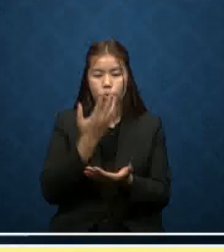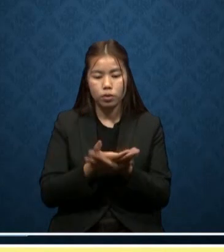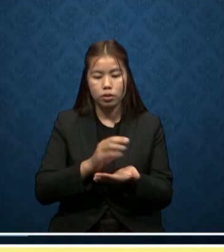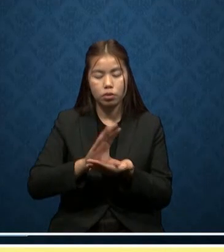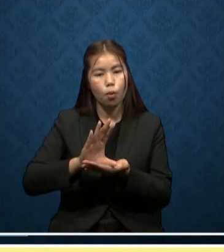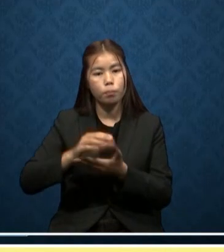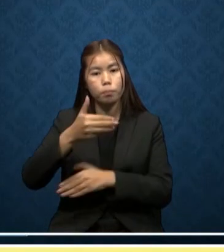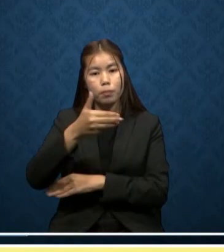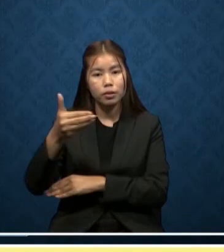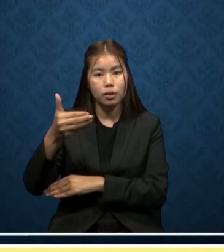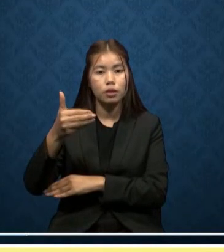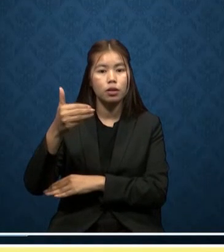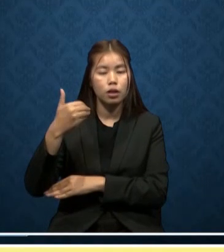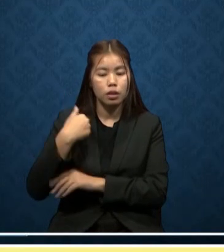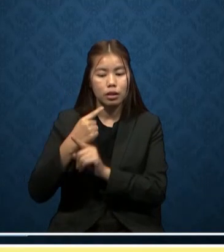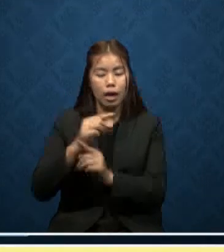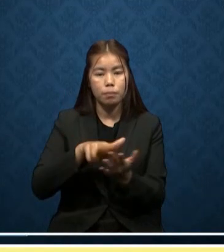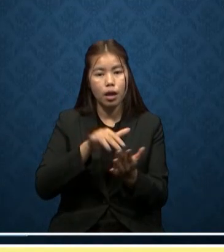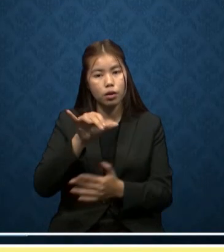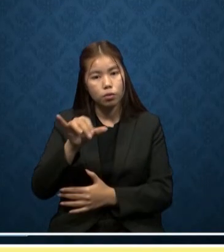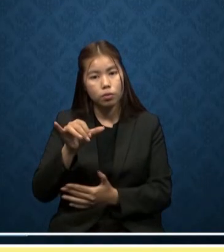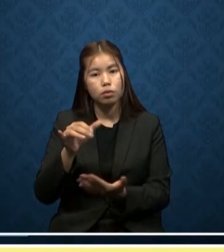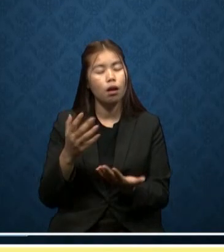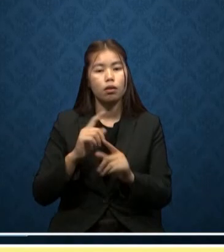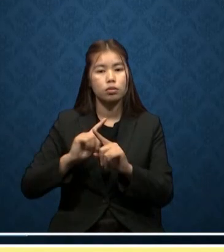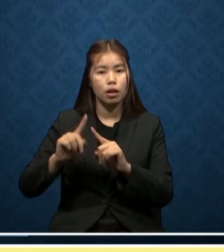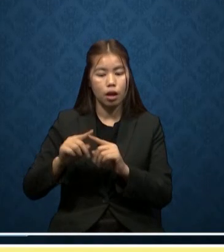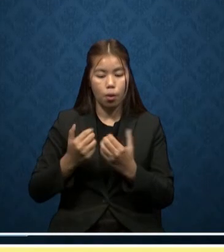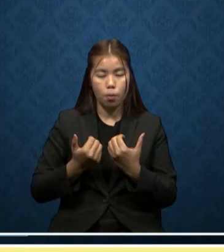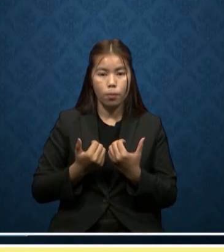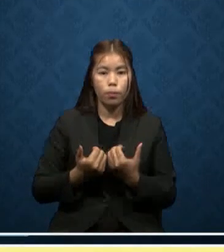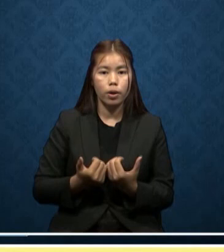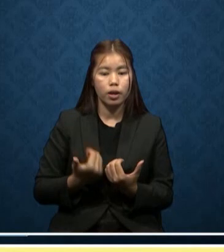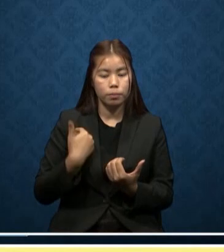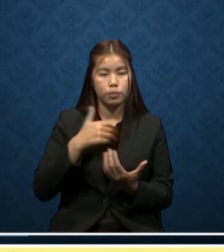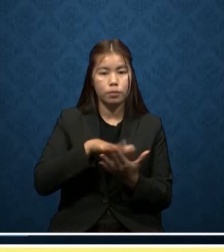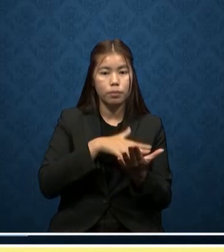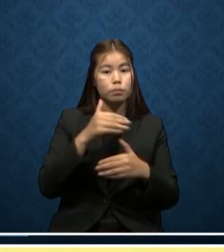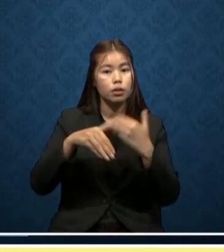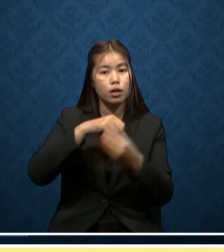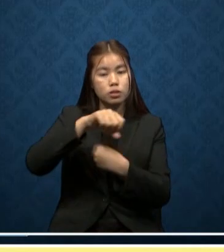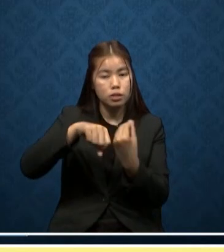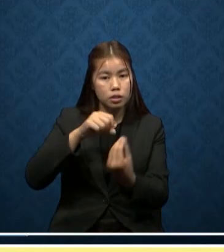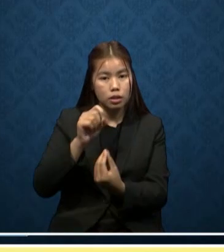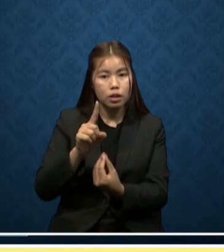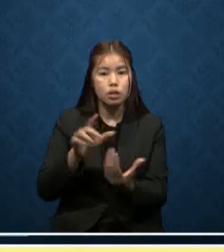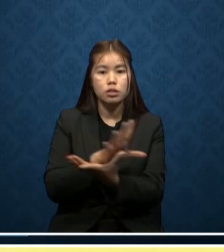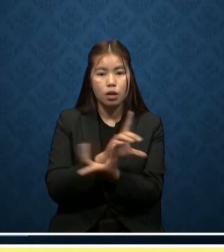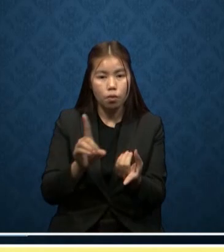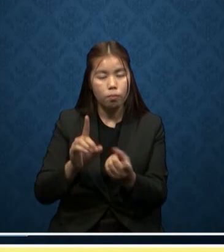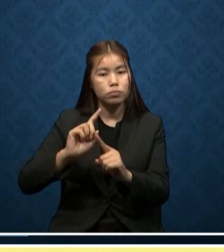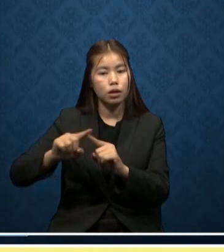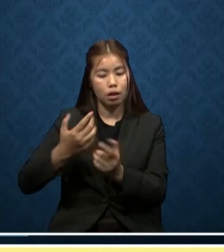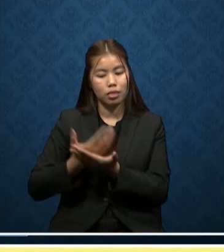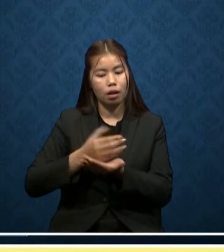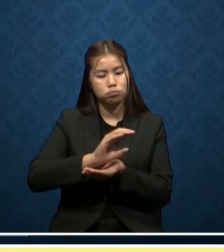ประเทศเนี่ยการเมินตามยุทธศาสตร์ชาติก็ดีณวันนี้เป็นหลักมีแผนพัฒนาเศรษฐกิจและสังคมเนี่ยพวกเใช้